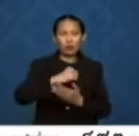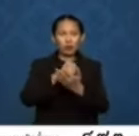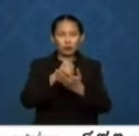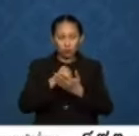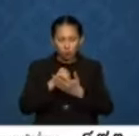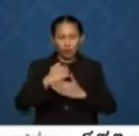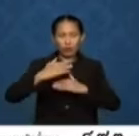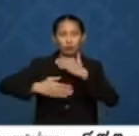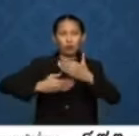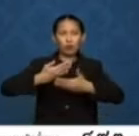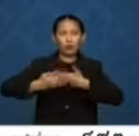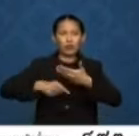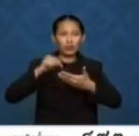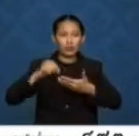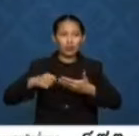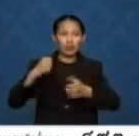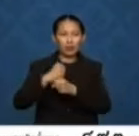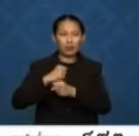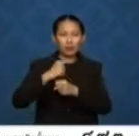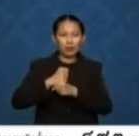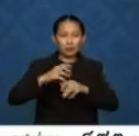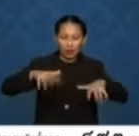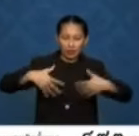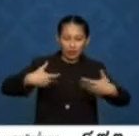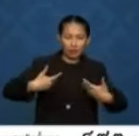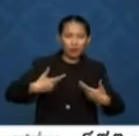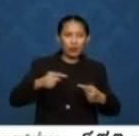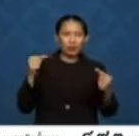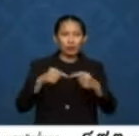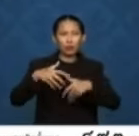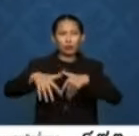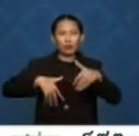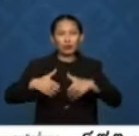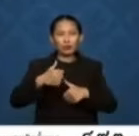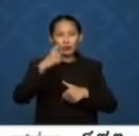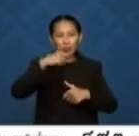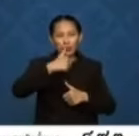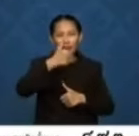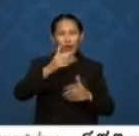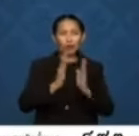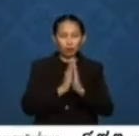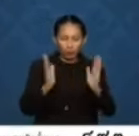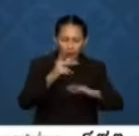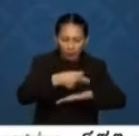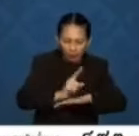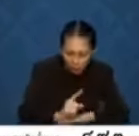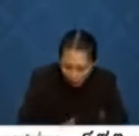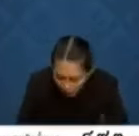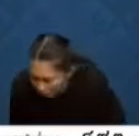รกิจนี้สามารถสร้างงานสร้างรายได้ให้กับประชาชนคนไทยค่ะกับขอบคุณค่ะท่านประธาน ครับขอบคุณ